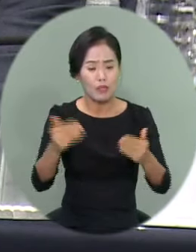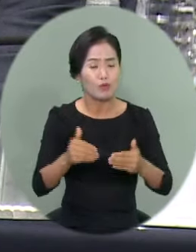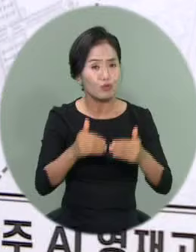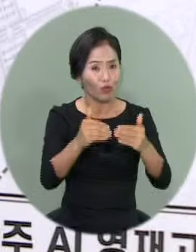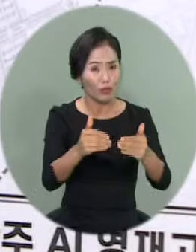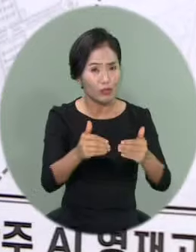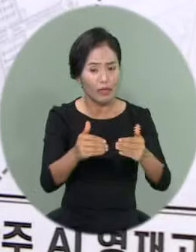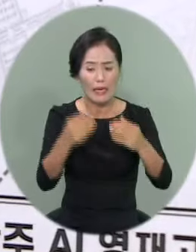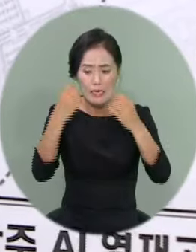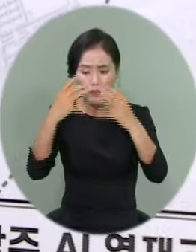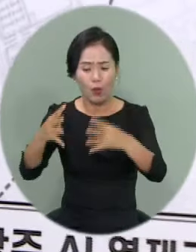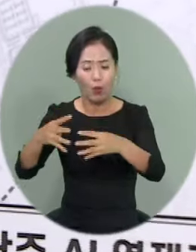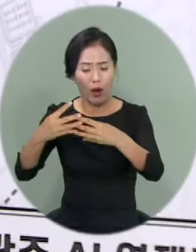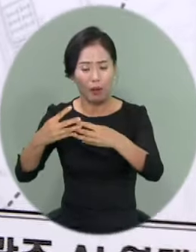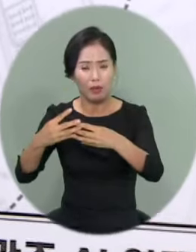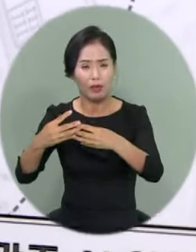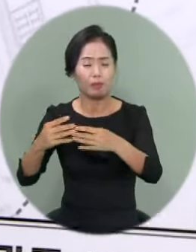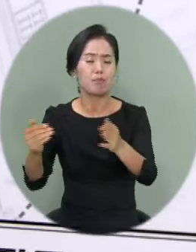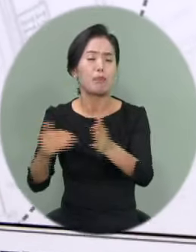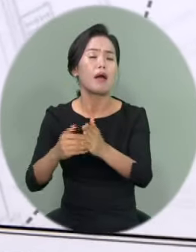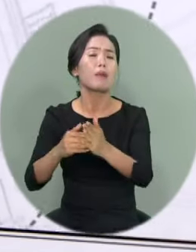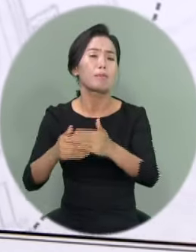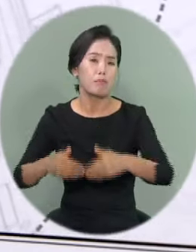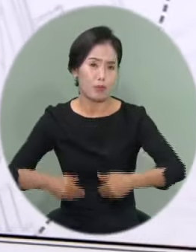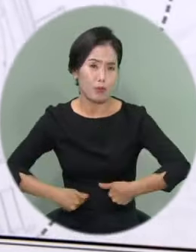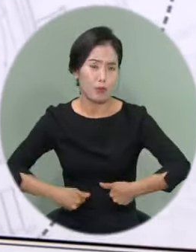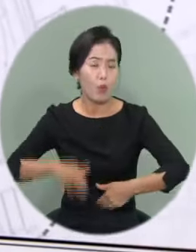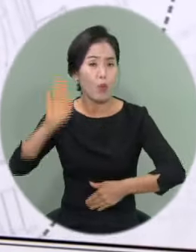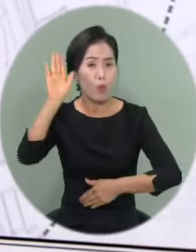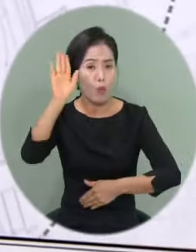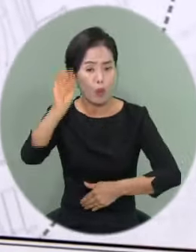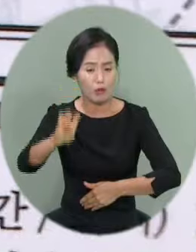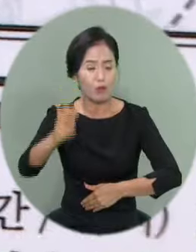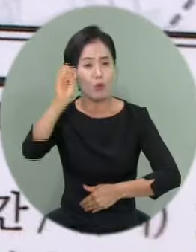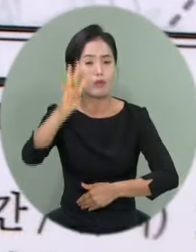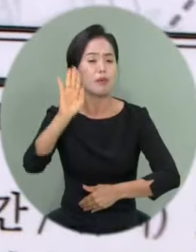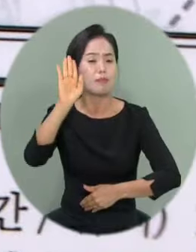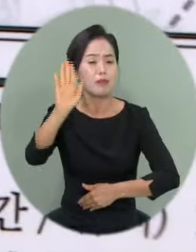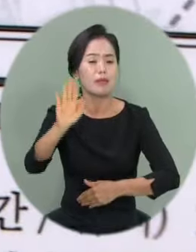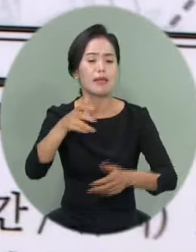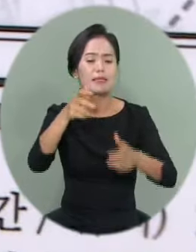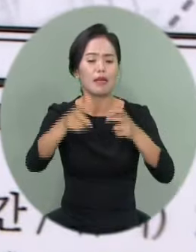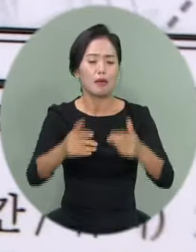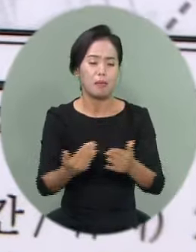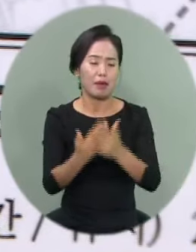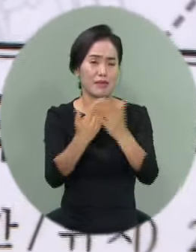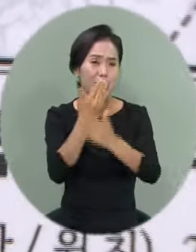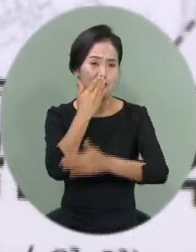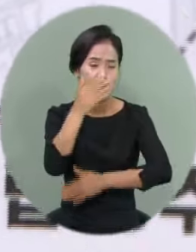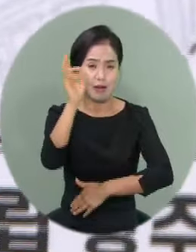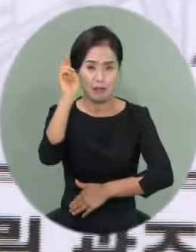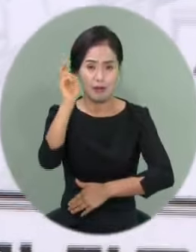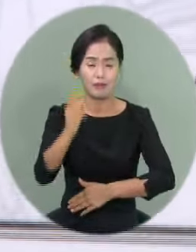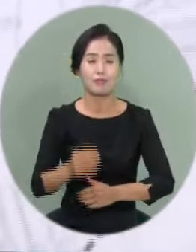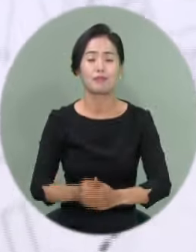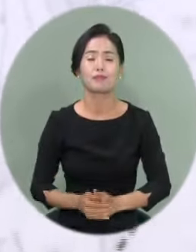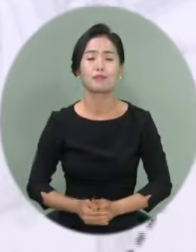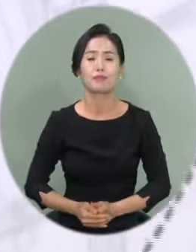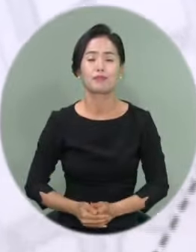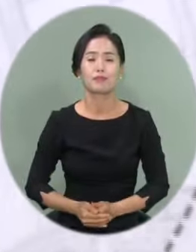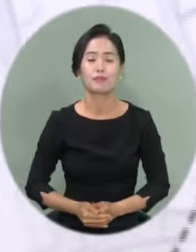나가거나 새로운 합의안이 나와야 광주의 미래 먹거리 정책이 탄력을 받을 수 있을 것으로 보입니다. MBC